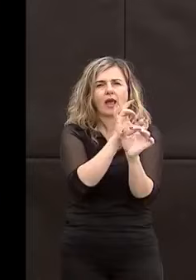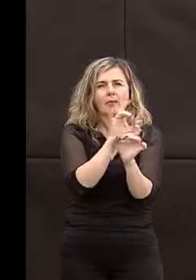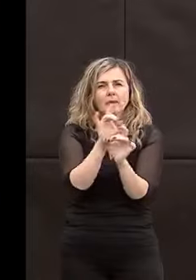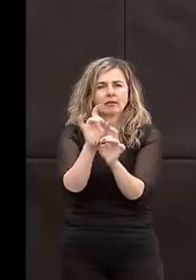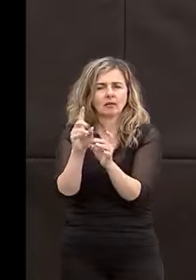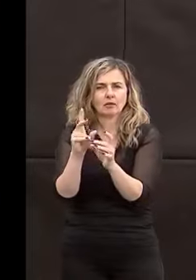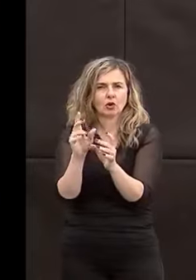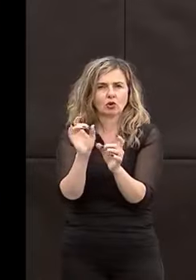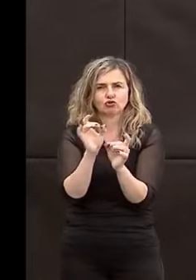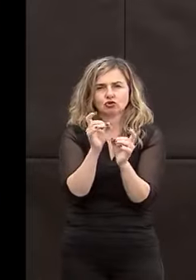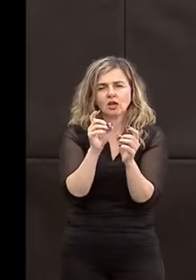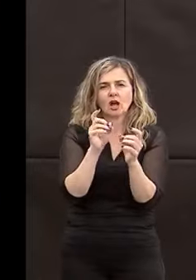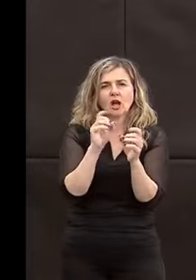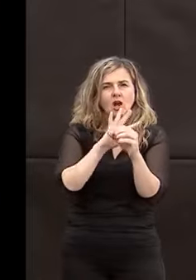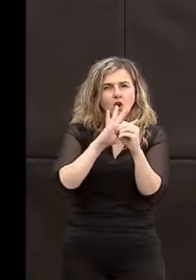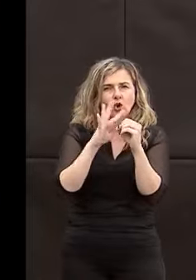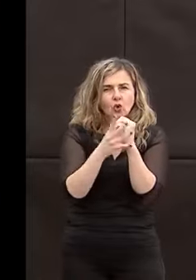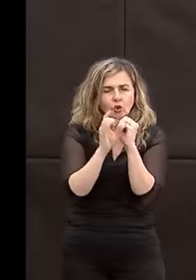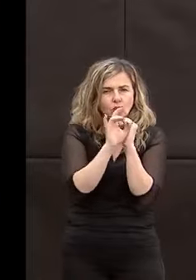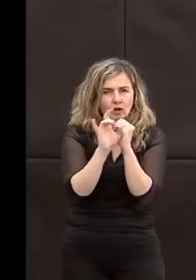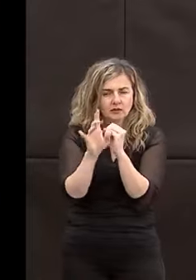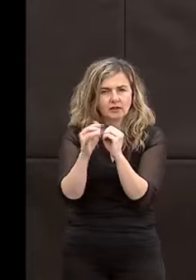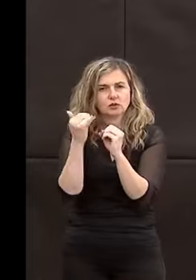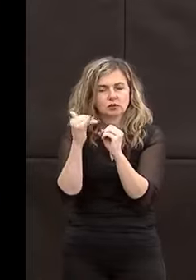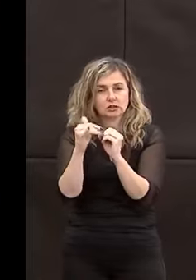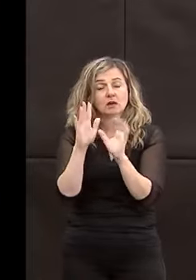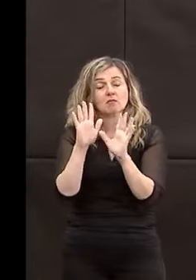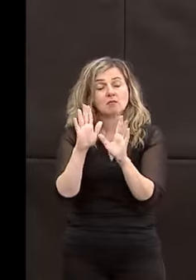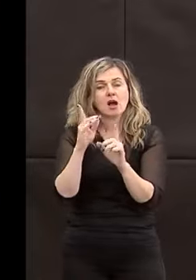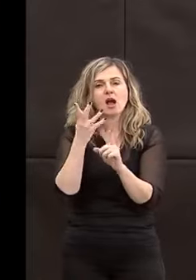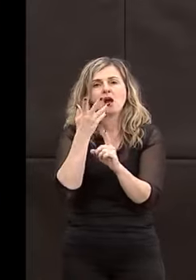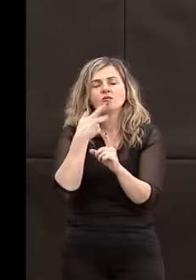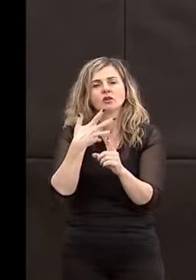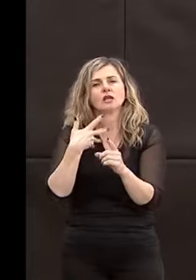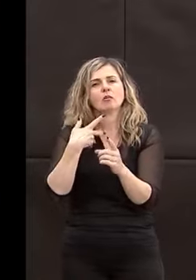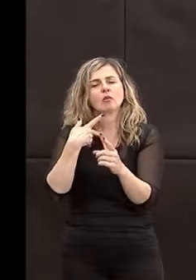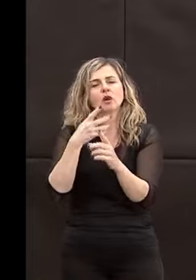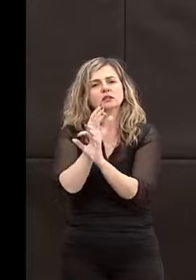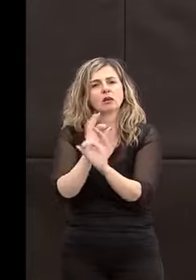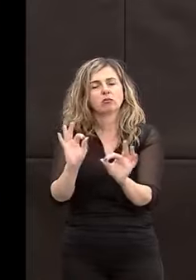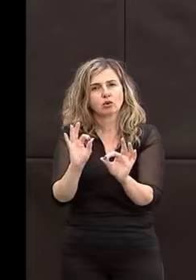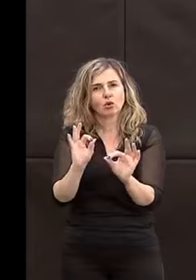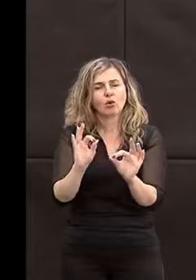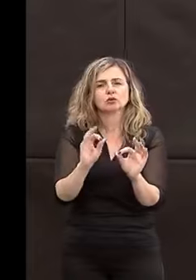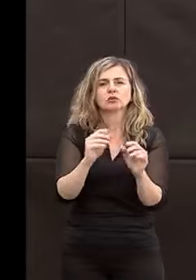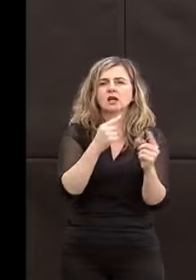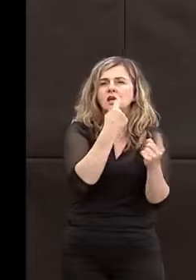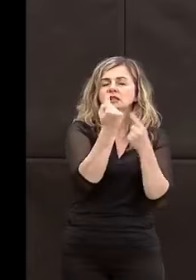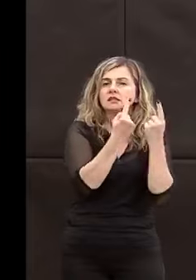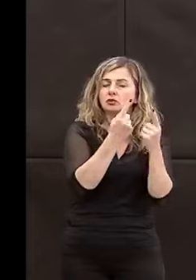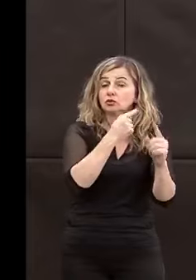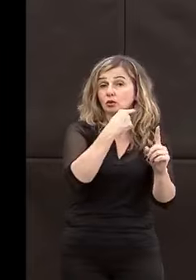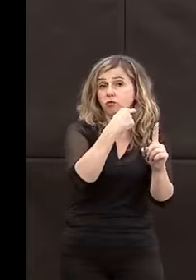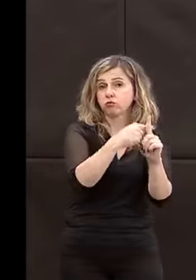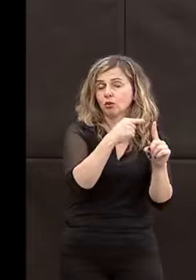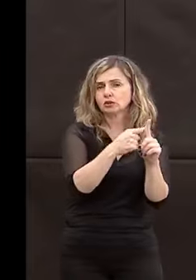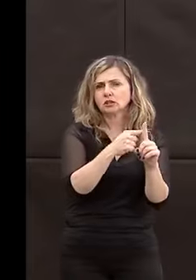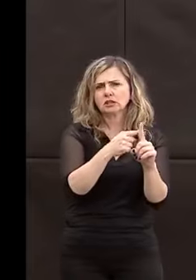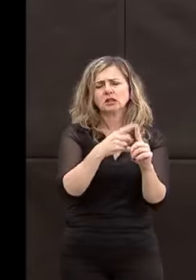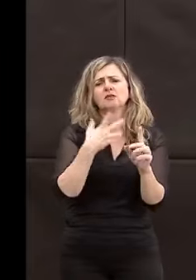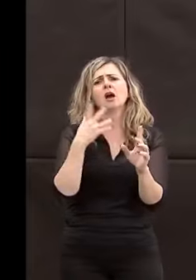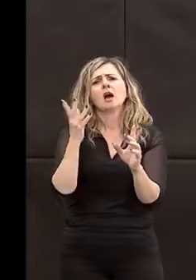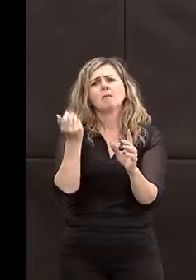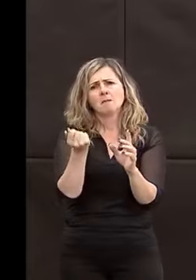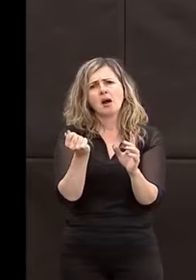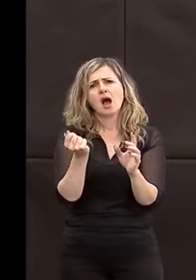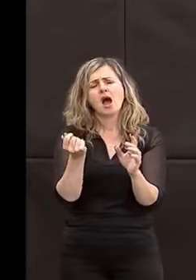virus ma anche perché crediamo fortemente di dover essere pronti proprio allo scenario positivo e lo scenario anche ovviamente peggiore che c'è al